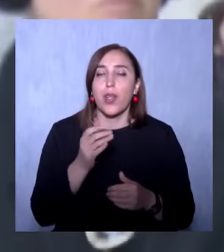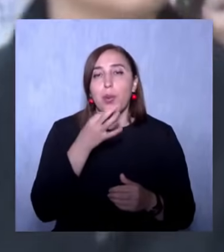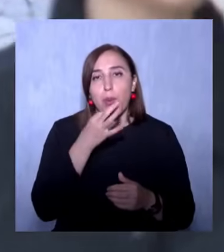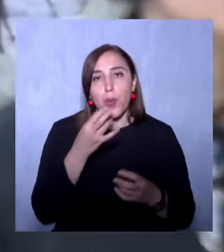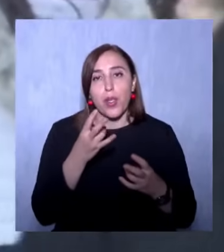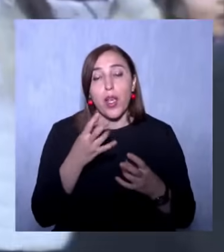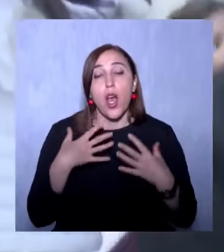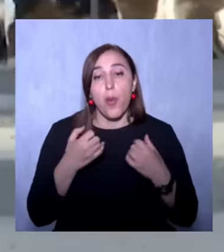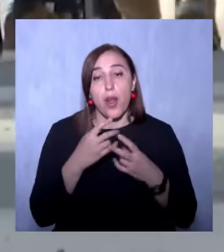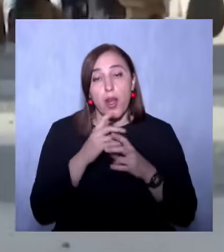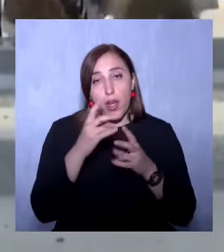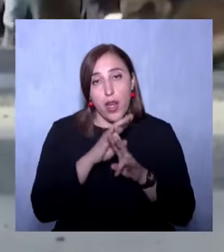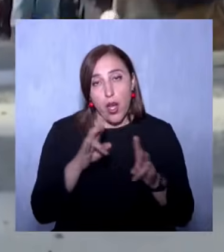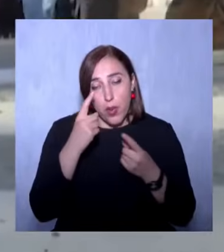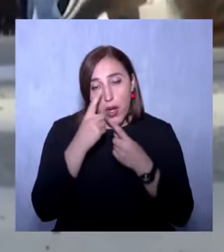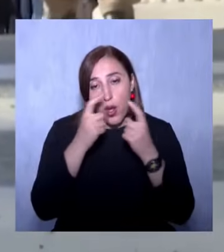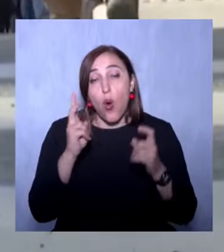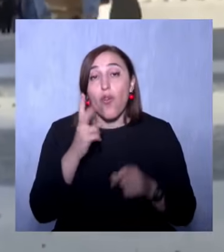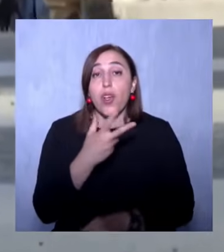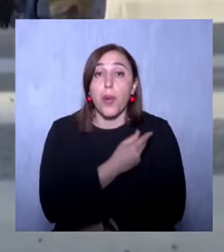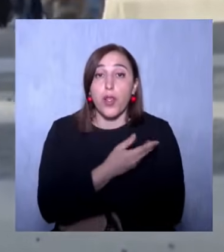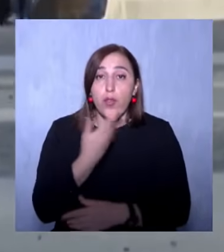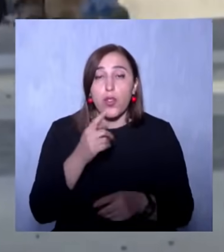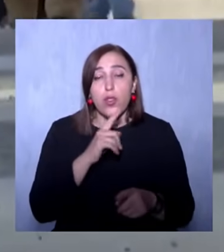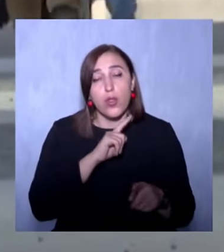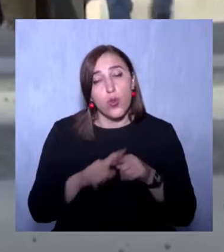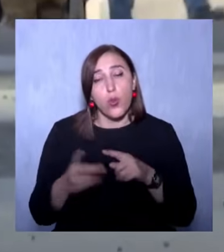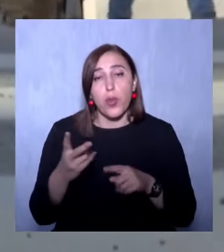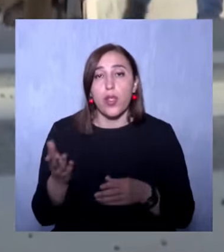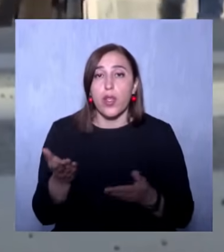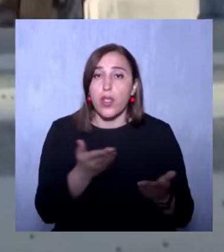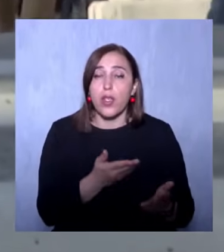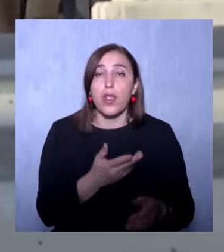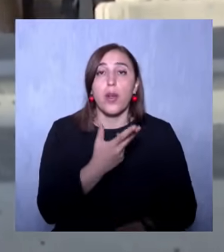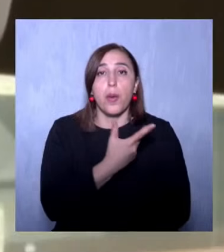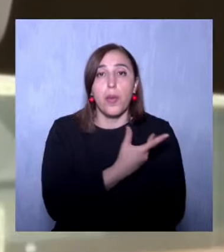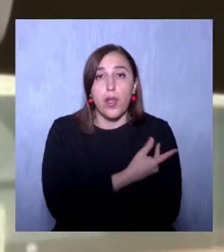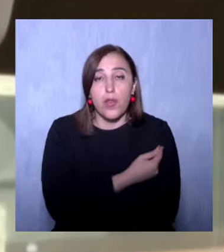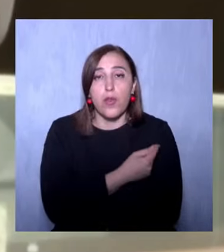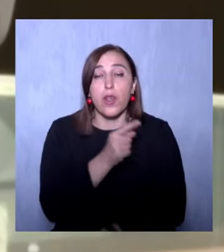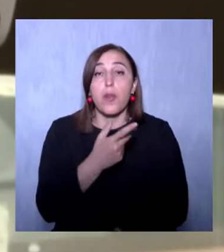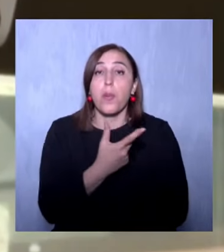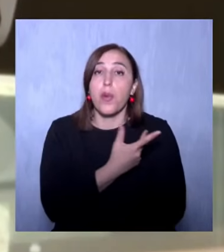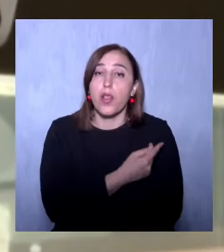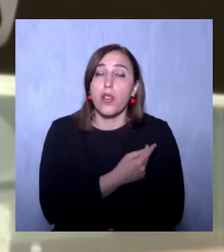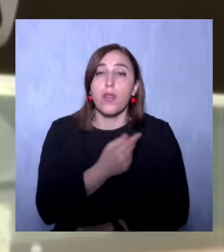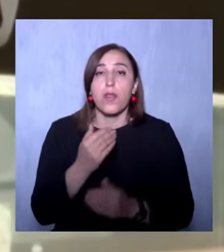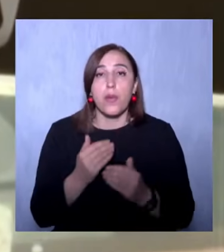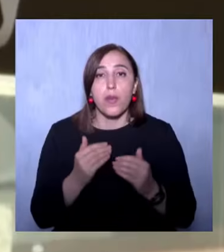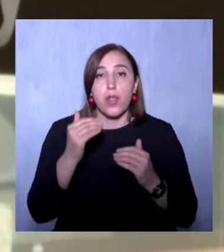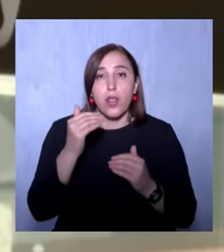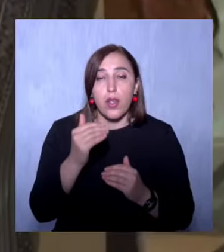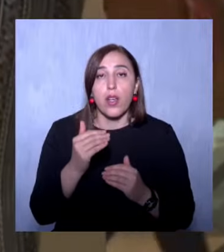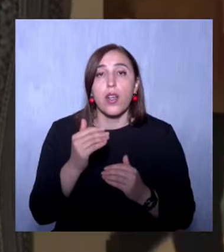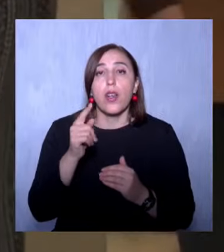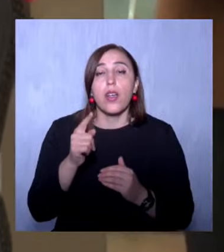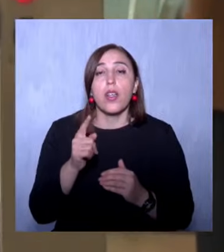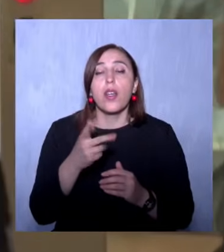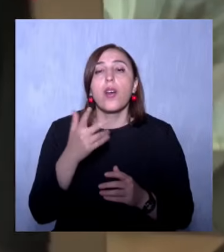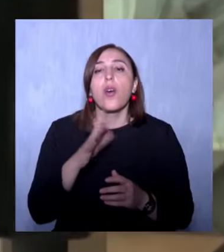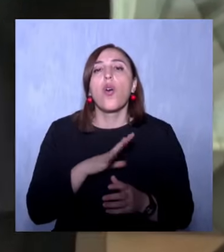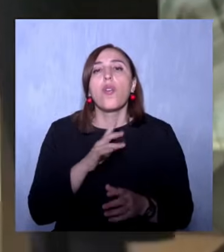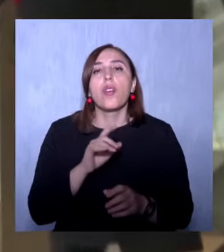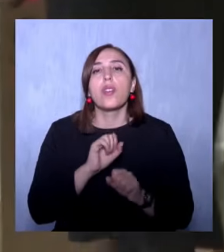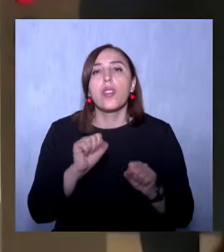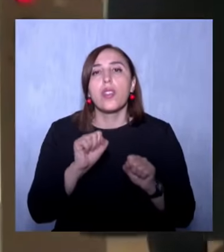նախարարությունը, հորդորելով չպատվաստվածներին օր առաջ գնալ դրան։ Պատվաստումների բարձր մակարդակի շնորհիվ օրեր առաջ սահմանափակումներից հրաժարվել